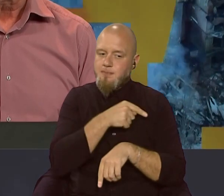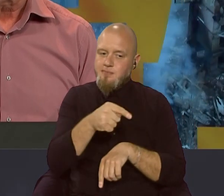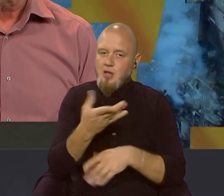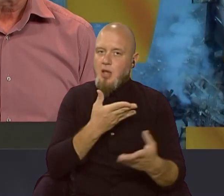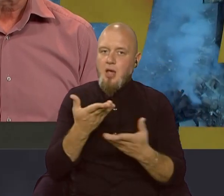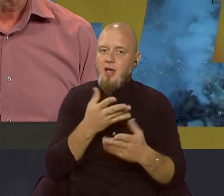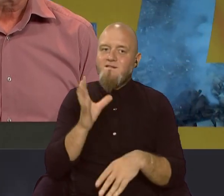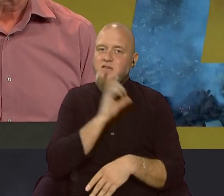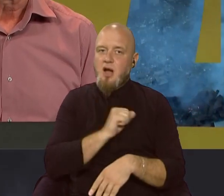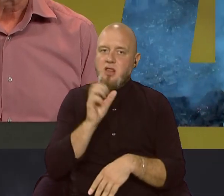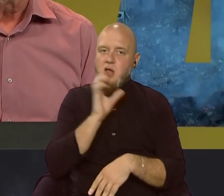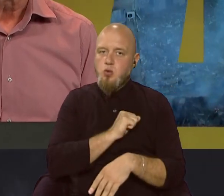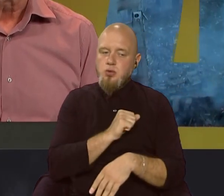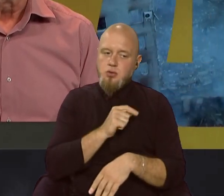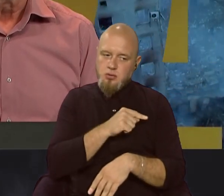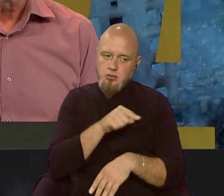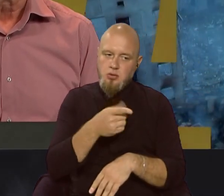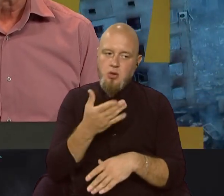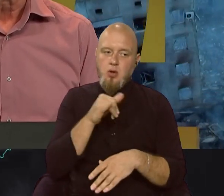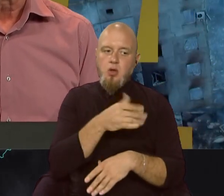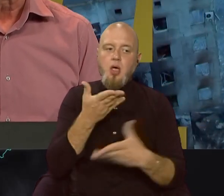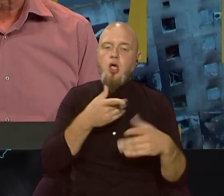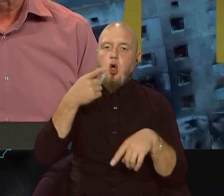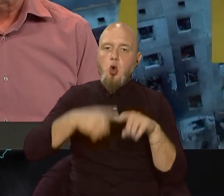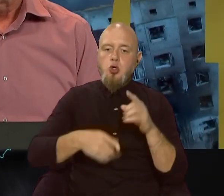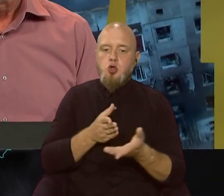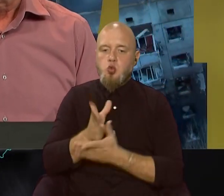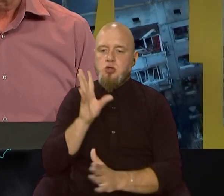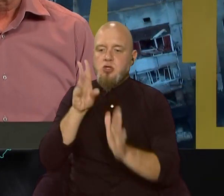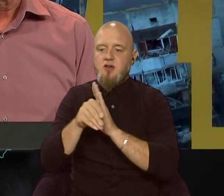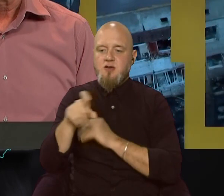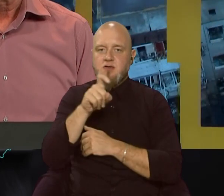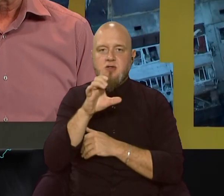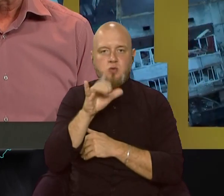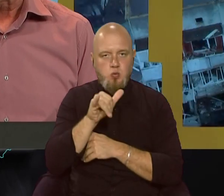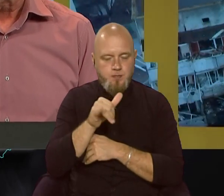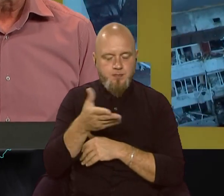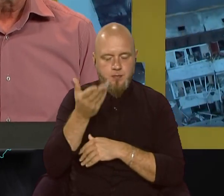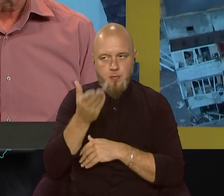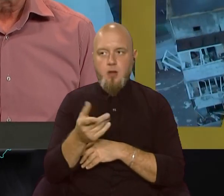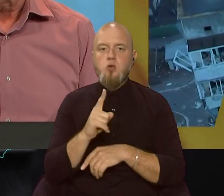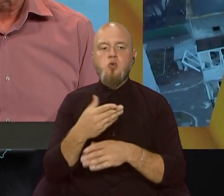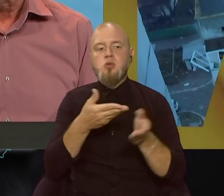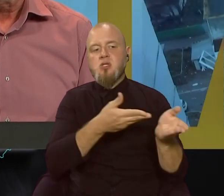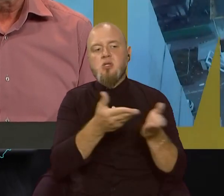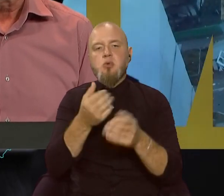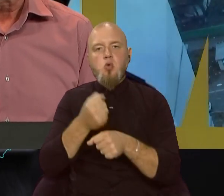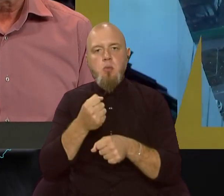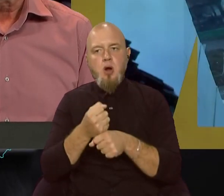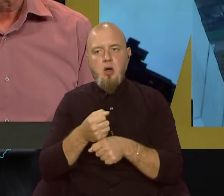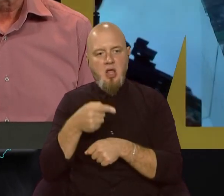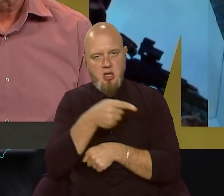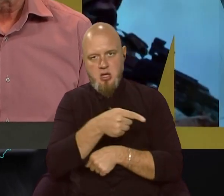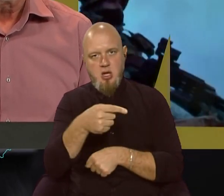яких викрадають, в яких родичі служать в ЗСУ. Що з ними роблять? Їх